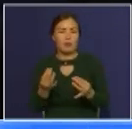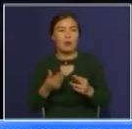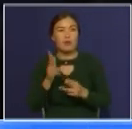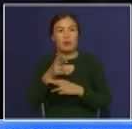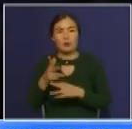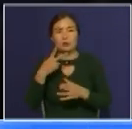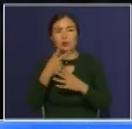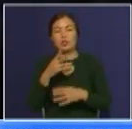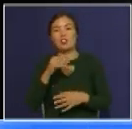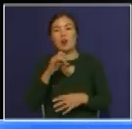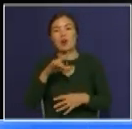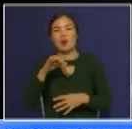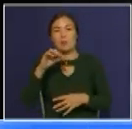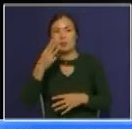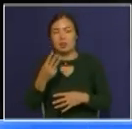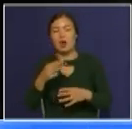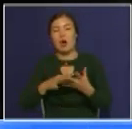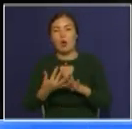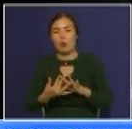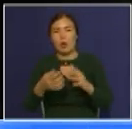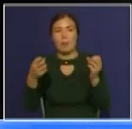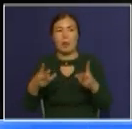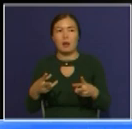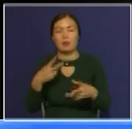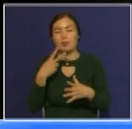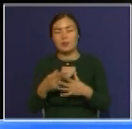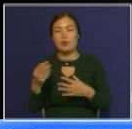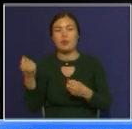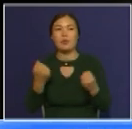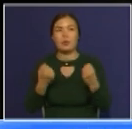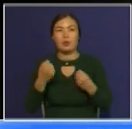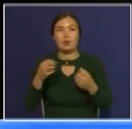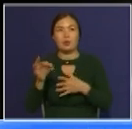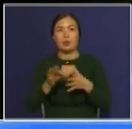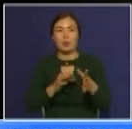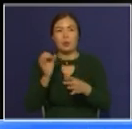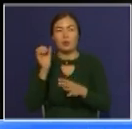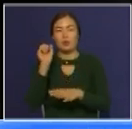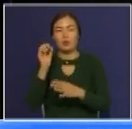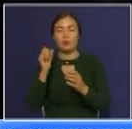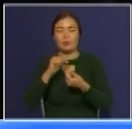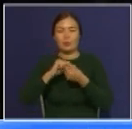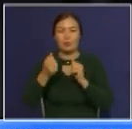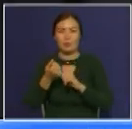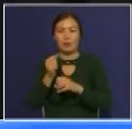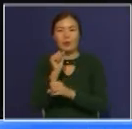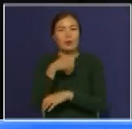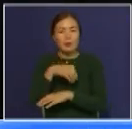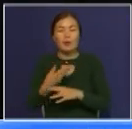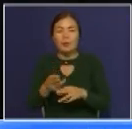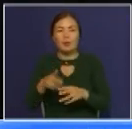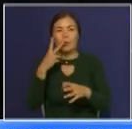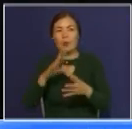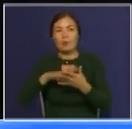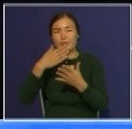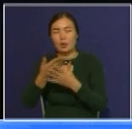видеода Жармыш ауылының тас жолындағы апат бейнеленген. Кенеттен жолға шыға келген түйеге көлік соғыса жаздап аударылып қалады.